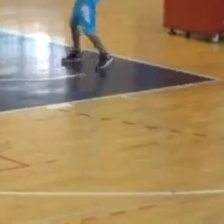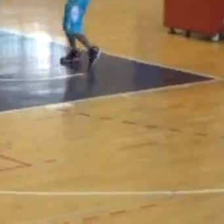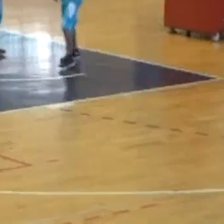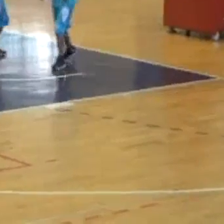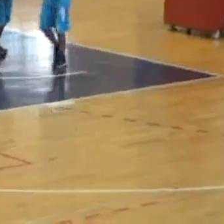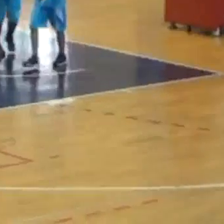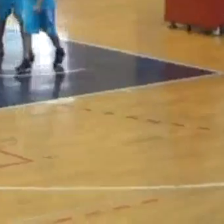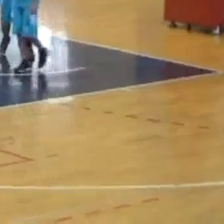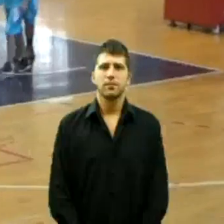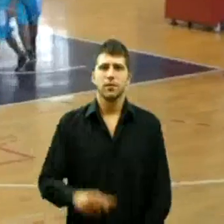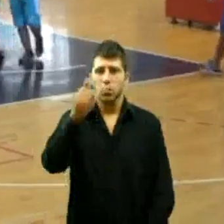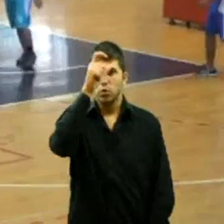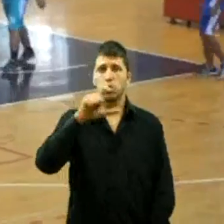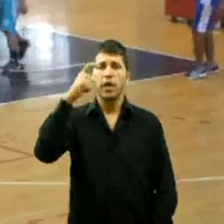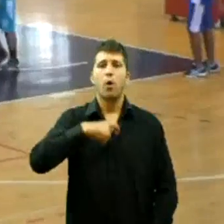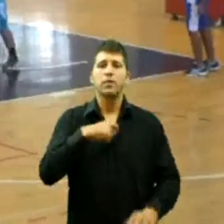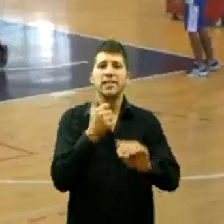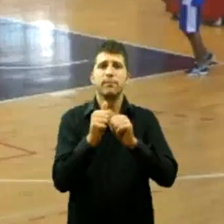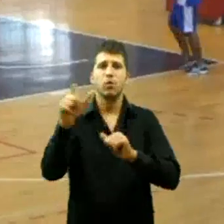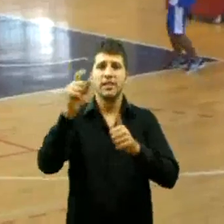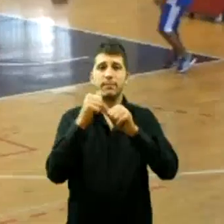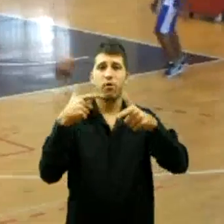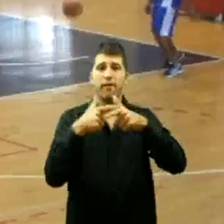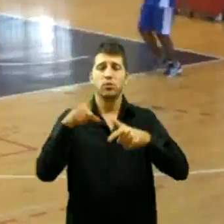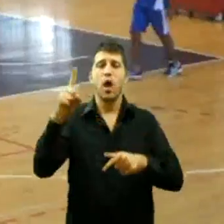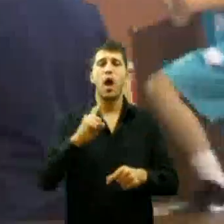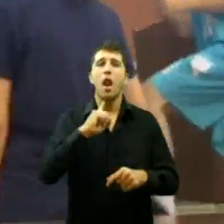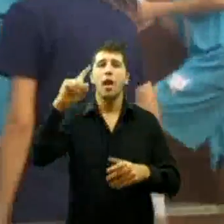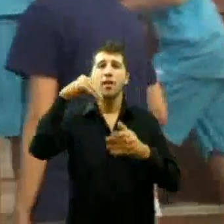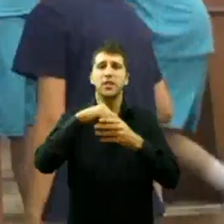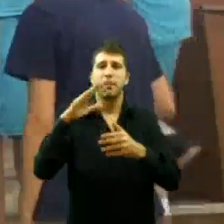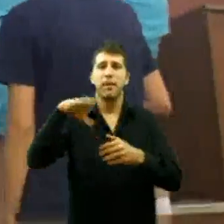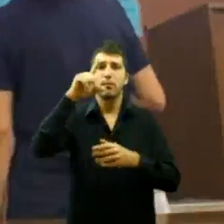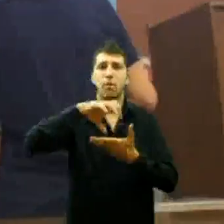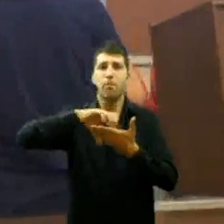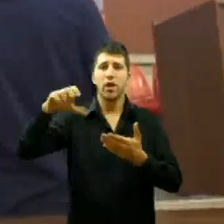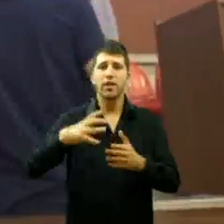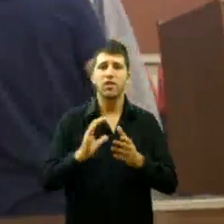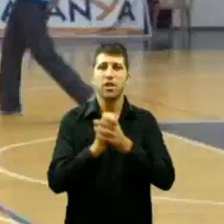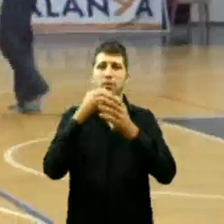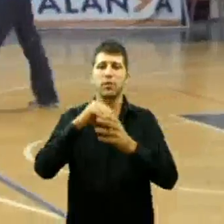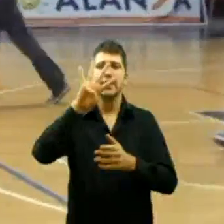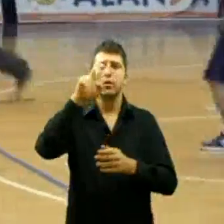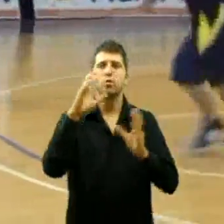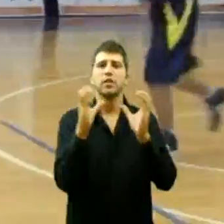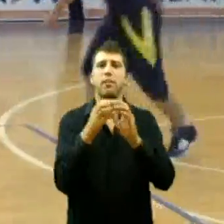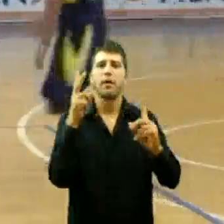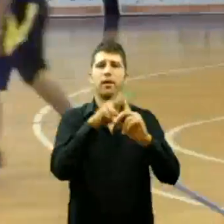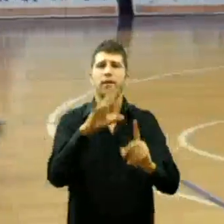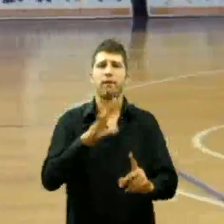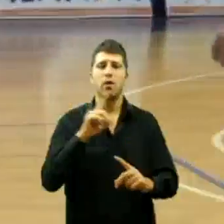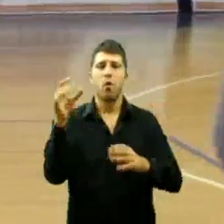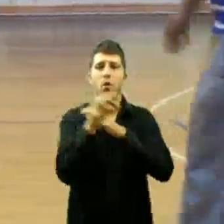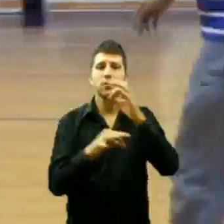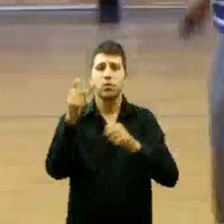Mekan basketbol Türkiye sahası. Türkiye Özel Sporcular Spor Federasyonu'nun maçından Alanya'da görüntüler. Düzenlediği basketbol bölge şampiyonasına 49 takım katılıyor. Organizasyon Türkiye'de ilk kez